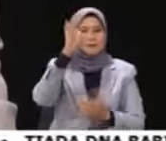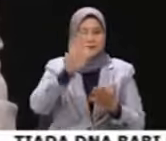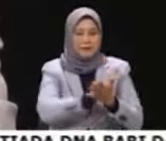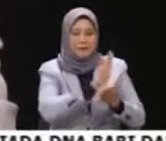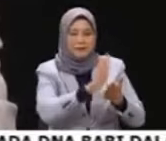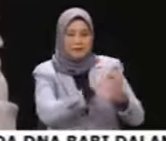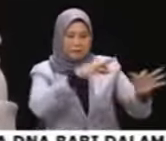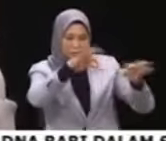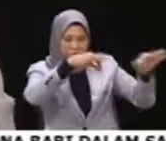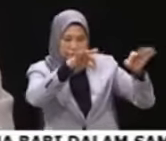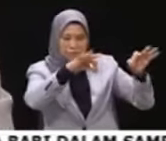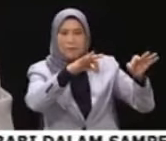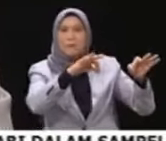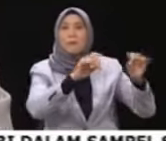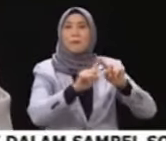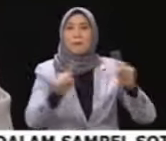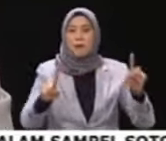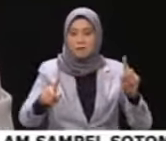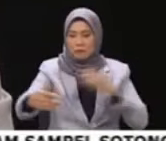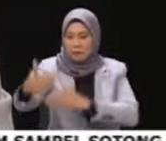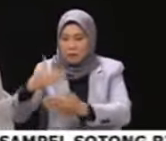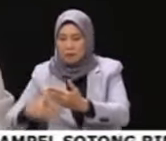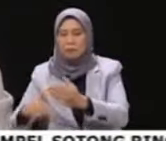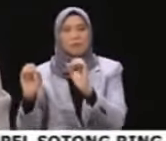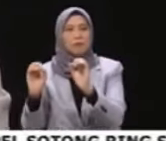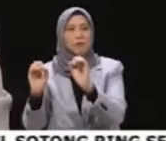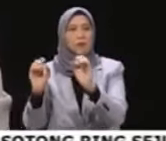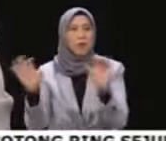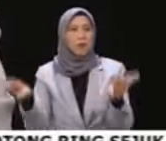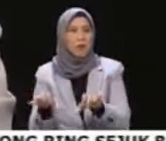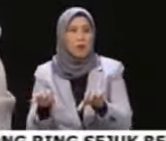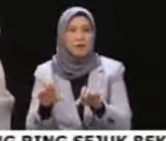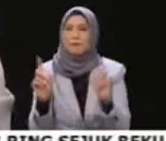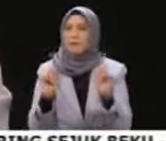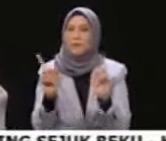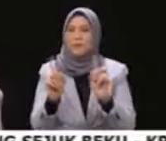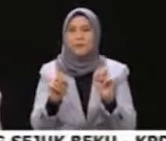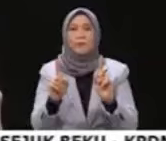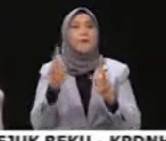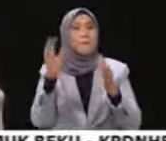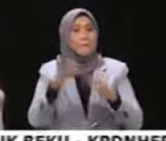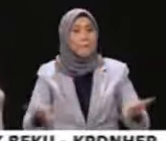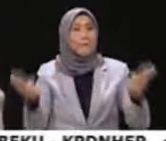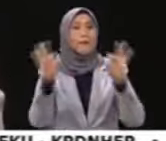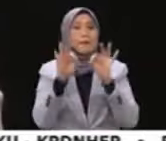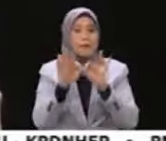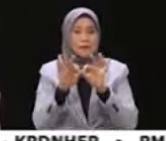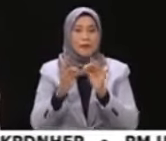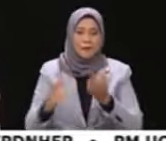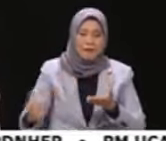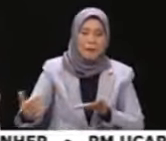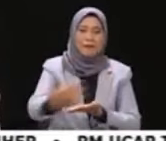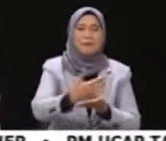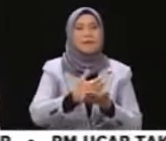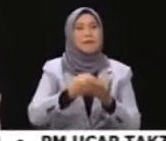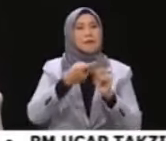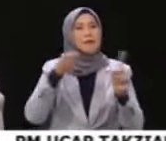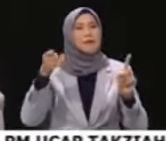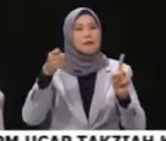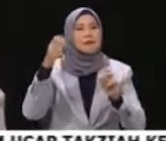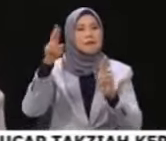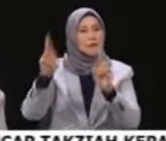kertas saja, tapi tidak dilaksanakan. Kerana yang pentingnya ialah outcome untuk rakyat itu